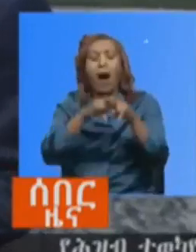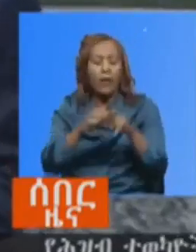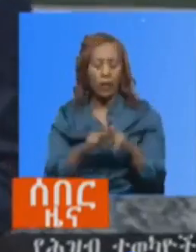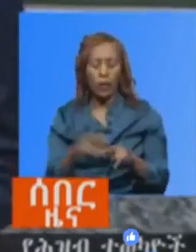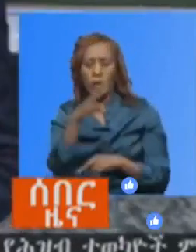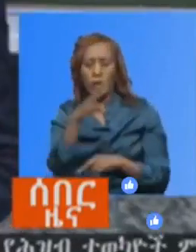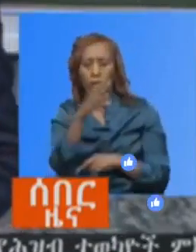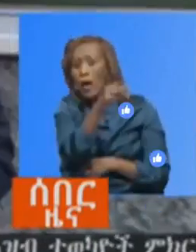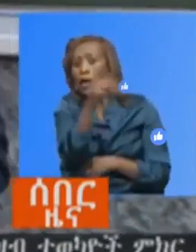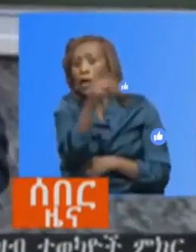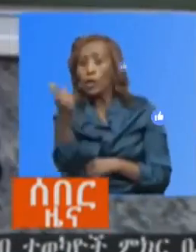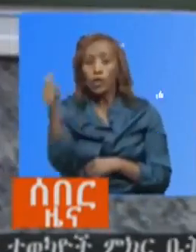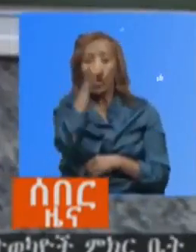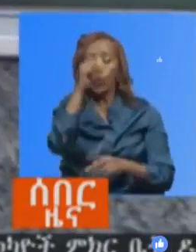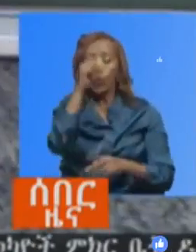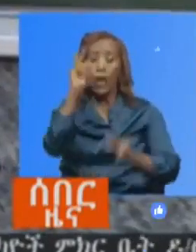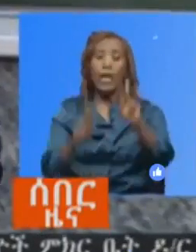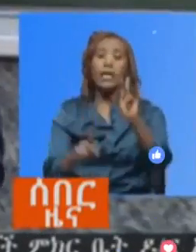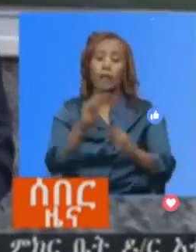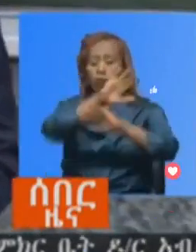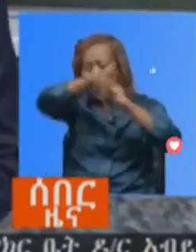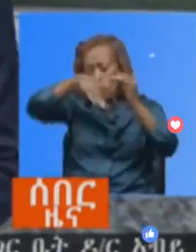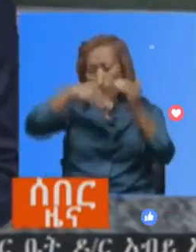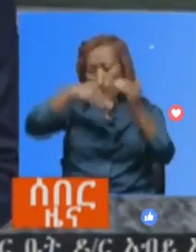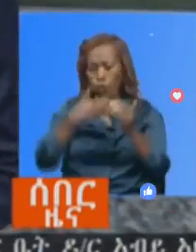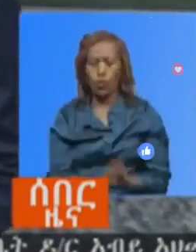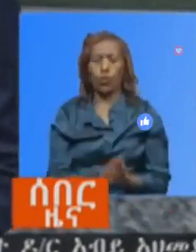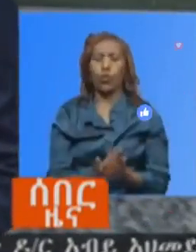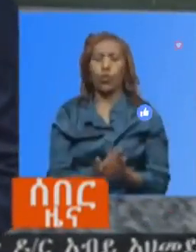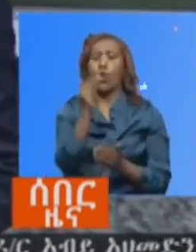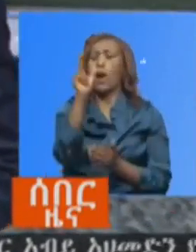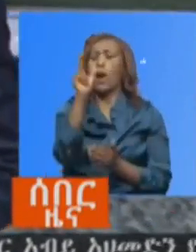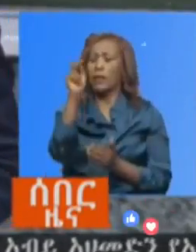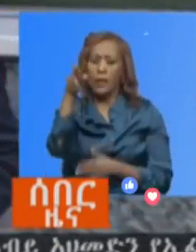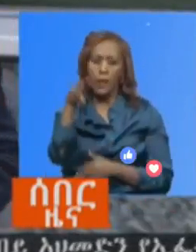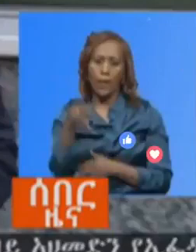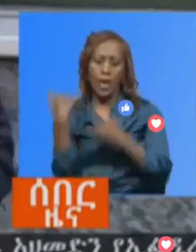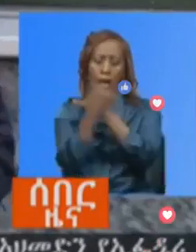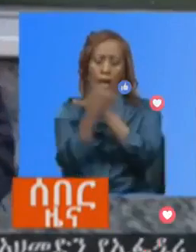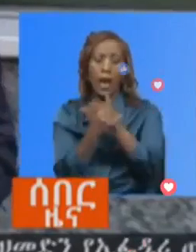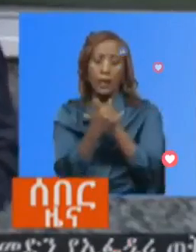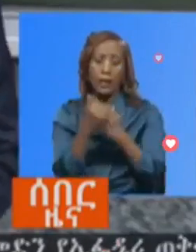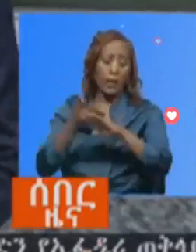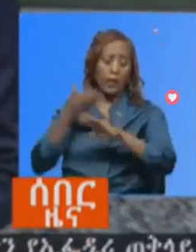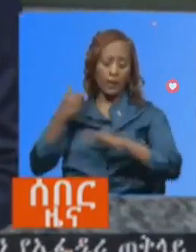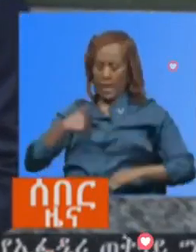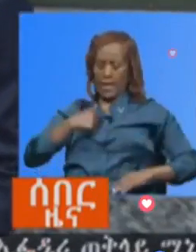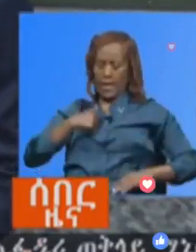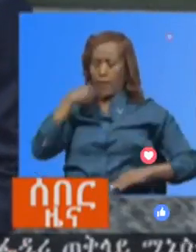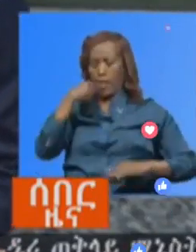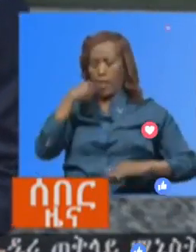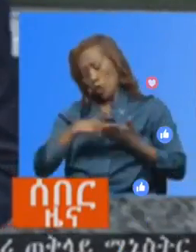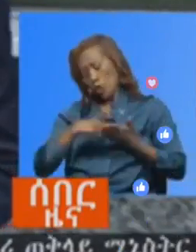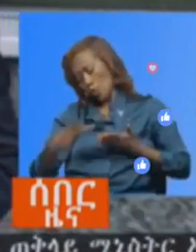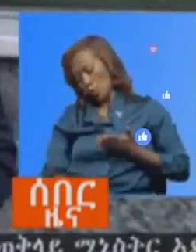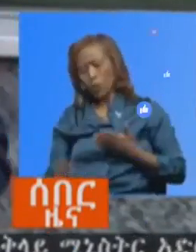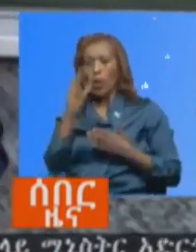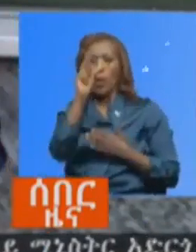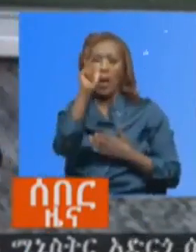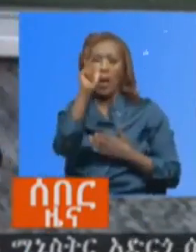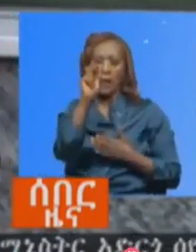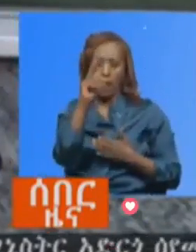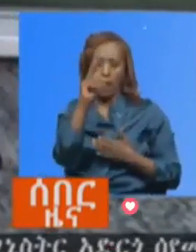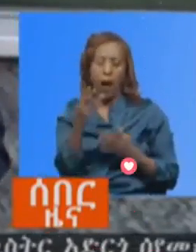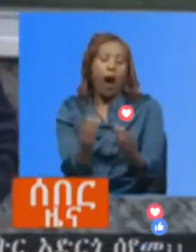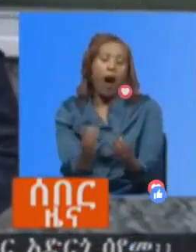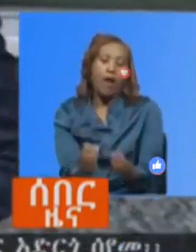እና ሌሎችም የኢትዮጵያ ሕዝቦች ሁሉ በባድመ ከሀገሬ በፊት እኔም ብለው እንደወደቁ ከባድመ